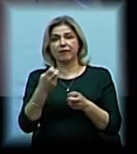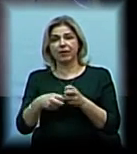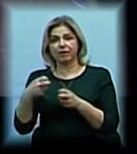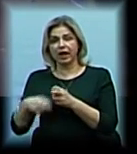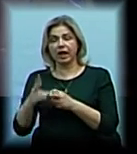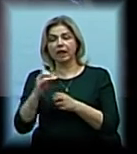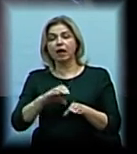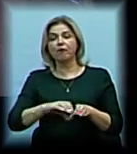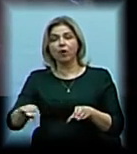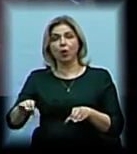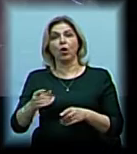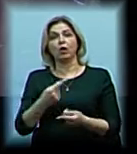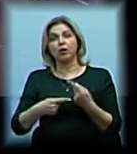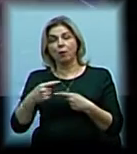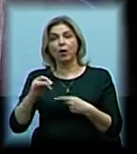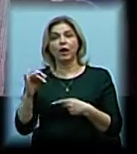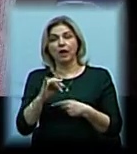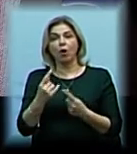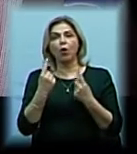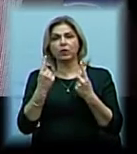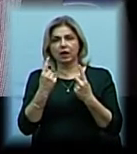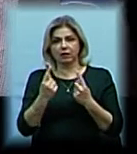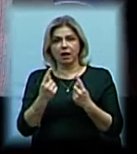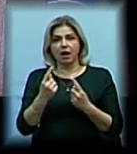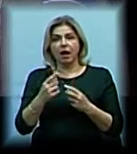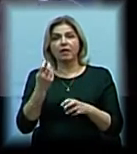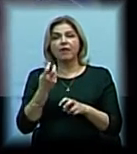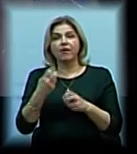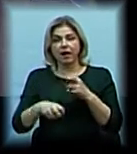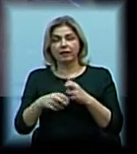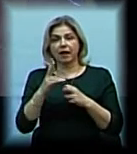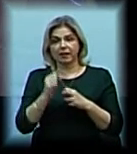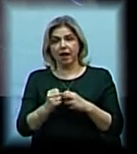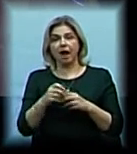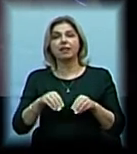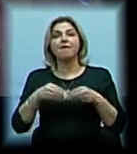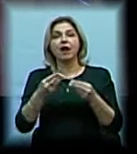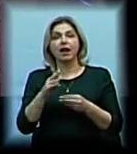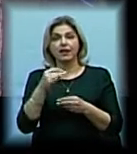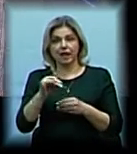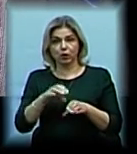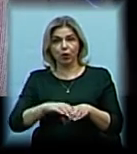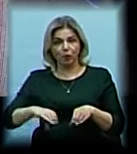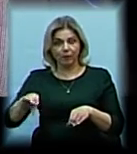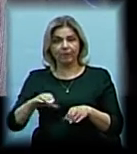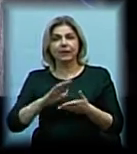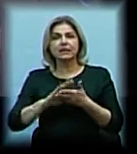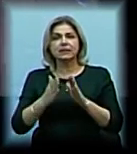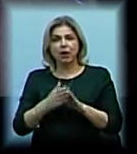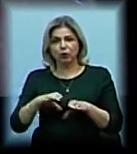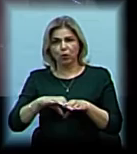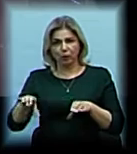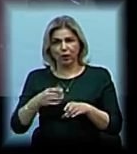зворотньому трубопроводі та один величезний дефект на подавальному трубопроводі. Стан труби дуже